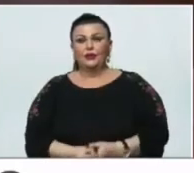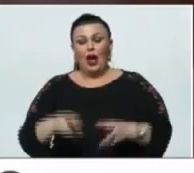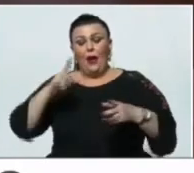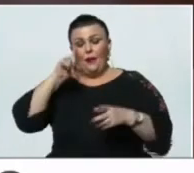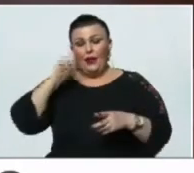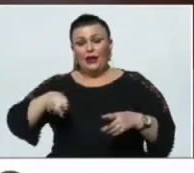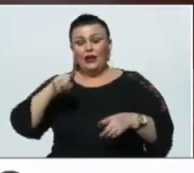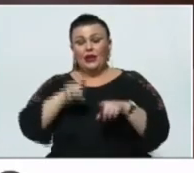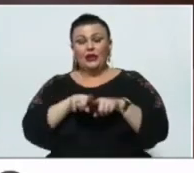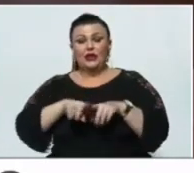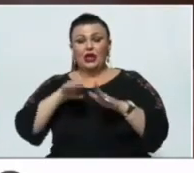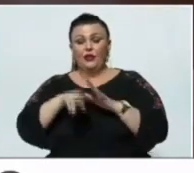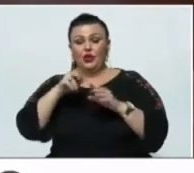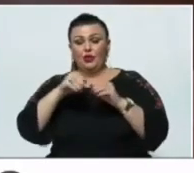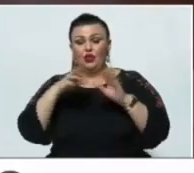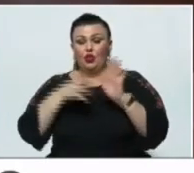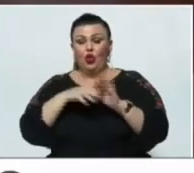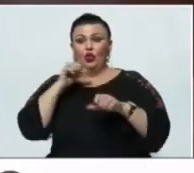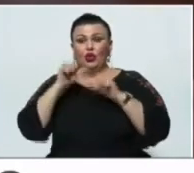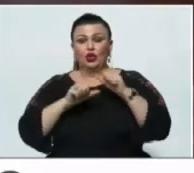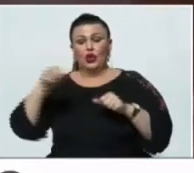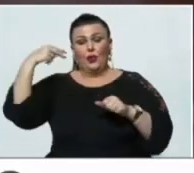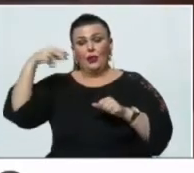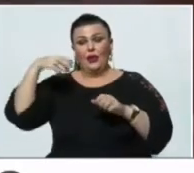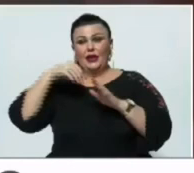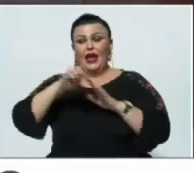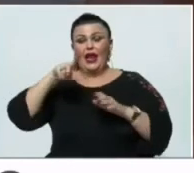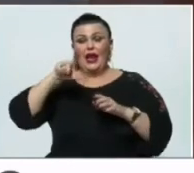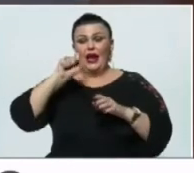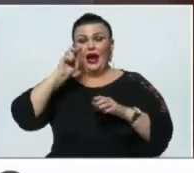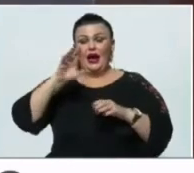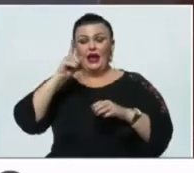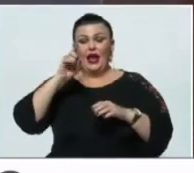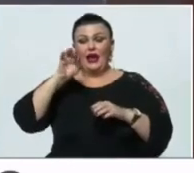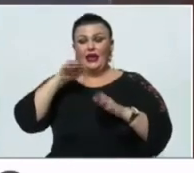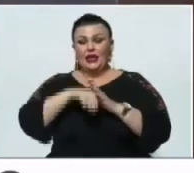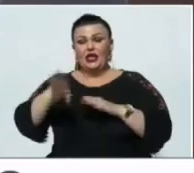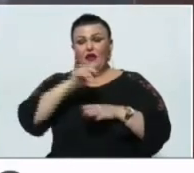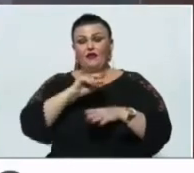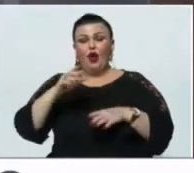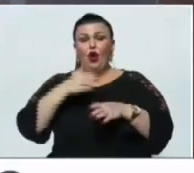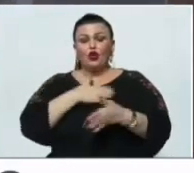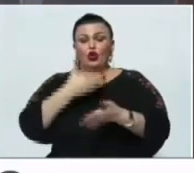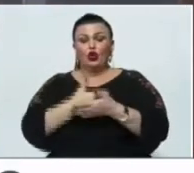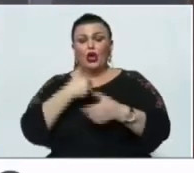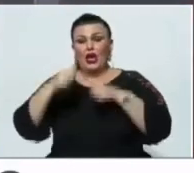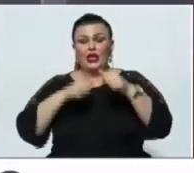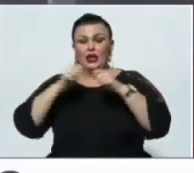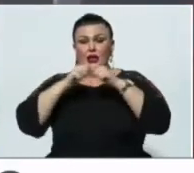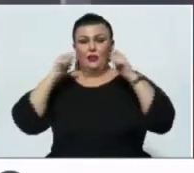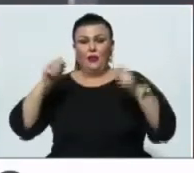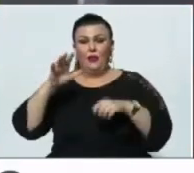Bildiyiniz kimi 2019-cu ilin dekabr ayında Cənab Prezident İlham Əliyev 2020-ci ili könüllər ilə elan etmişdir.